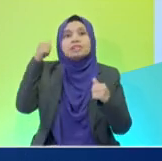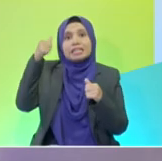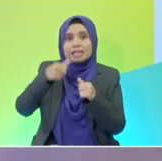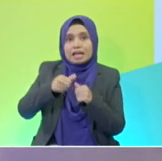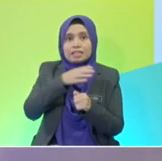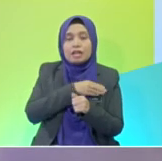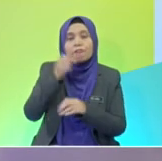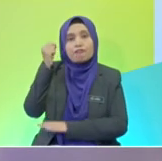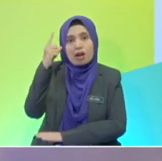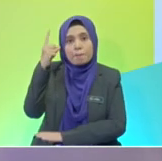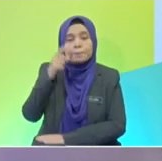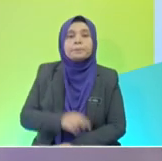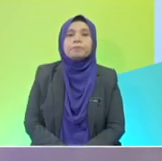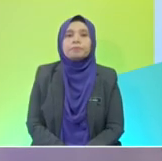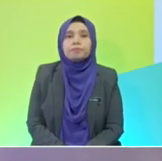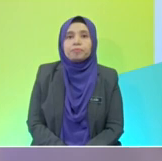ya